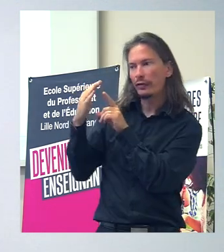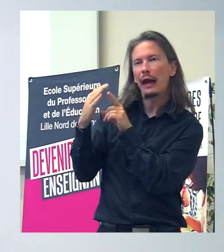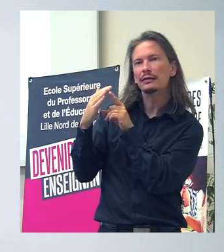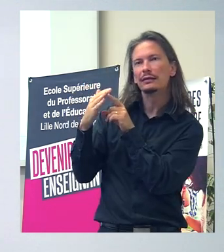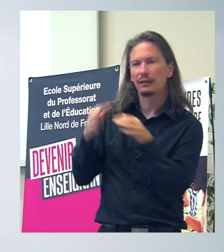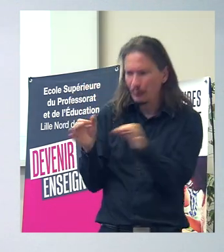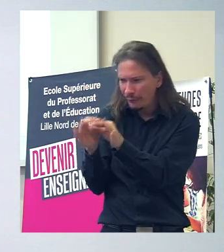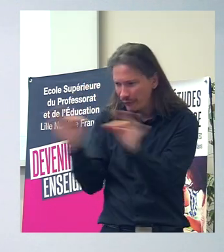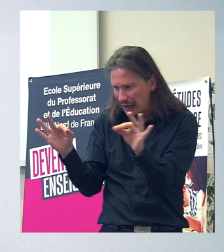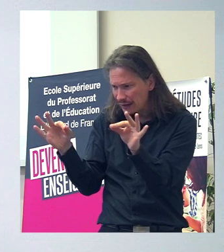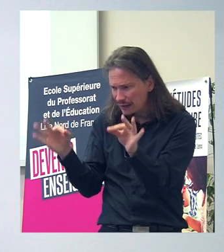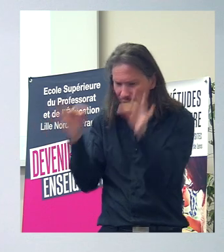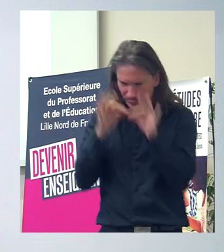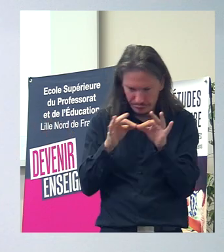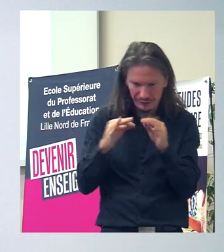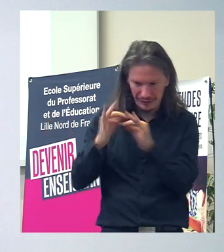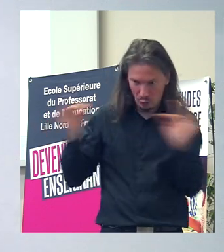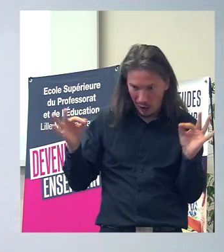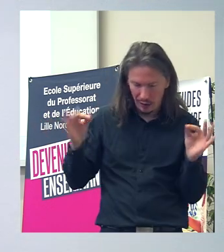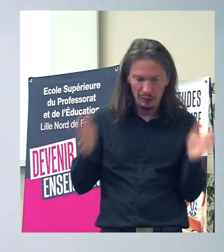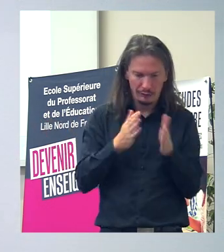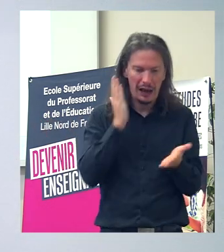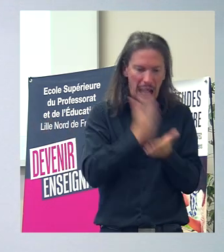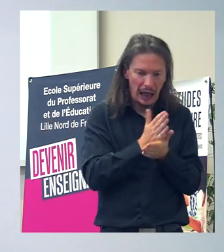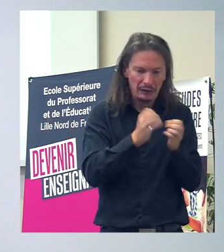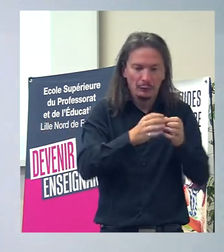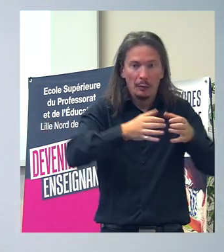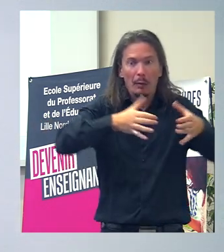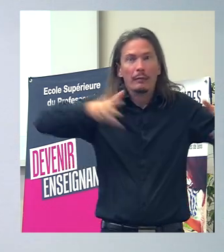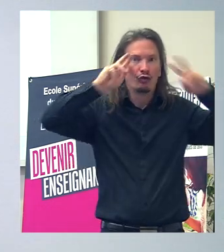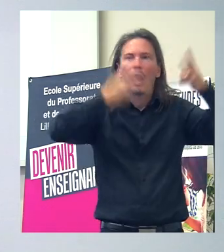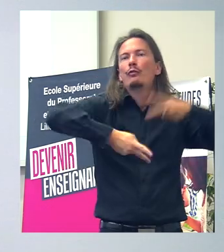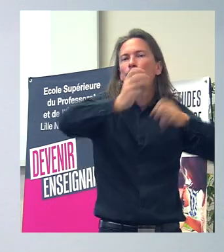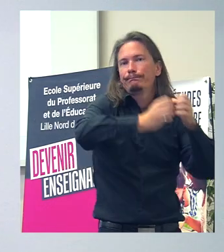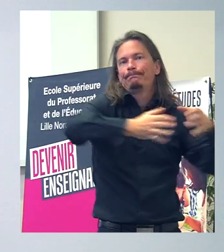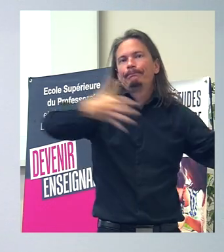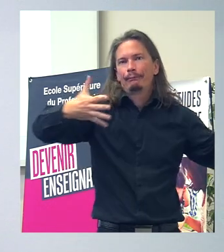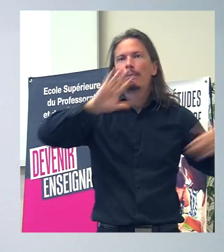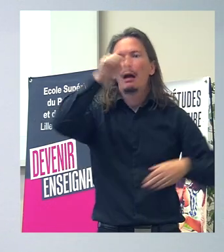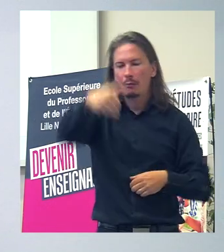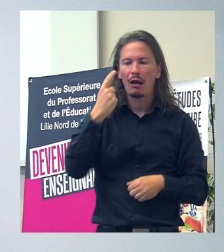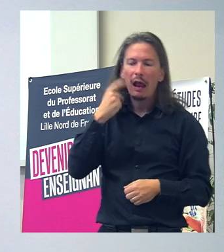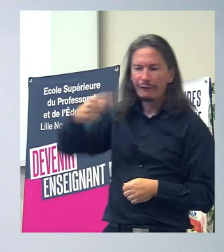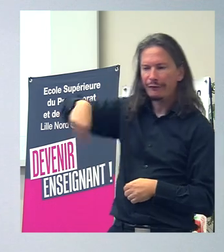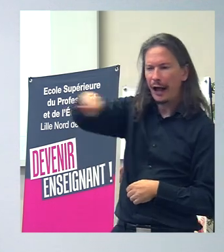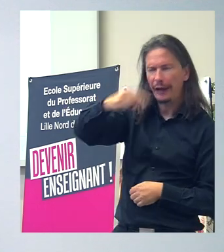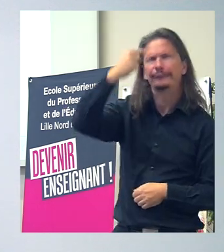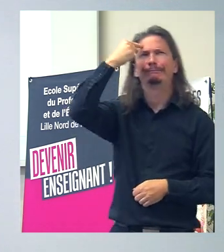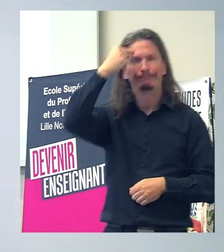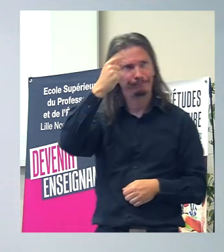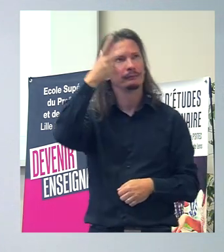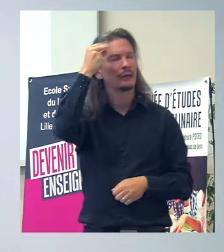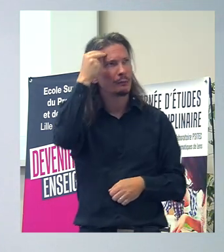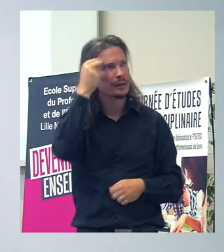plus généraux, et puis, on doit être en mesure de former nos élèves à